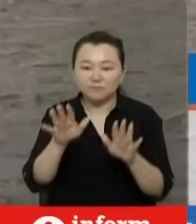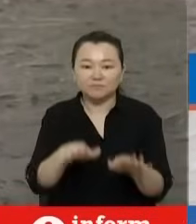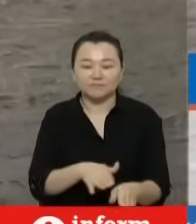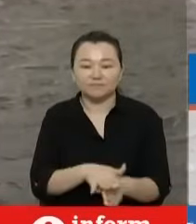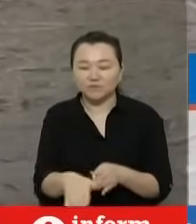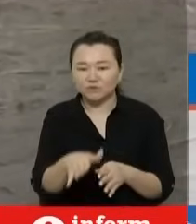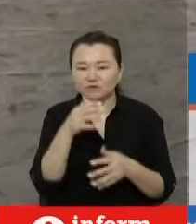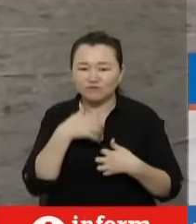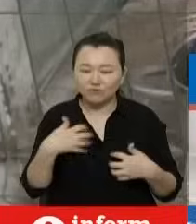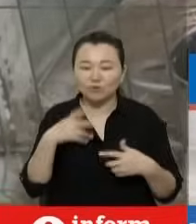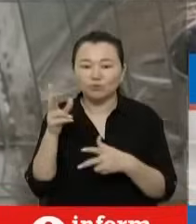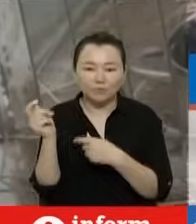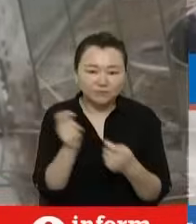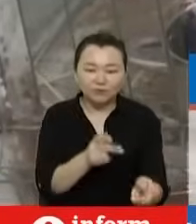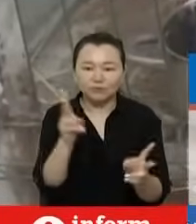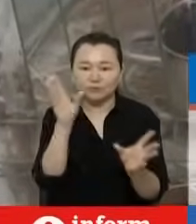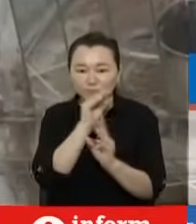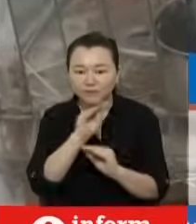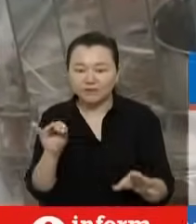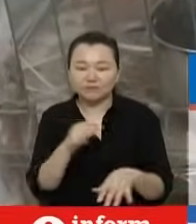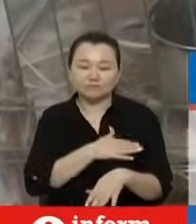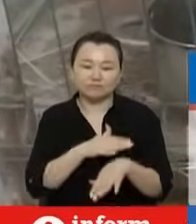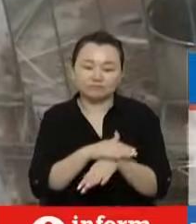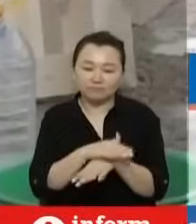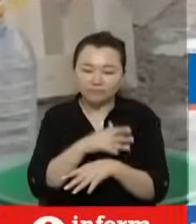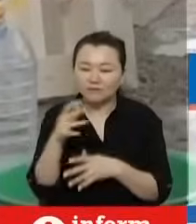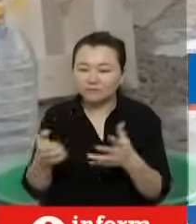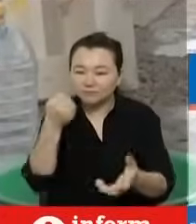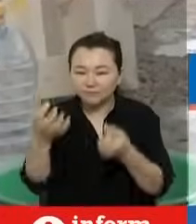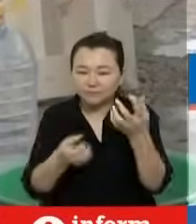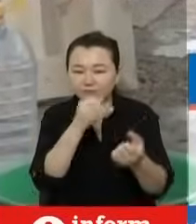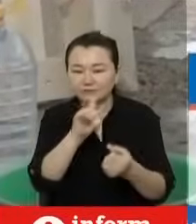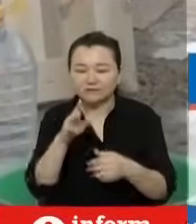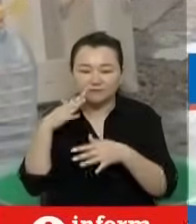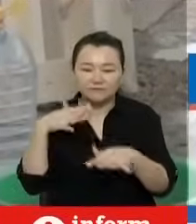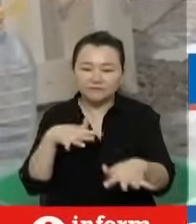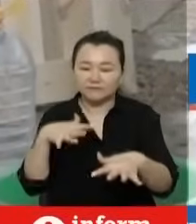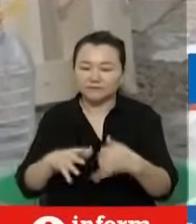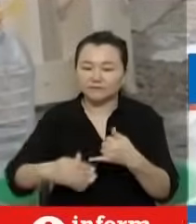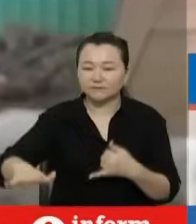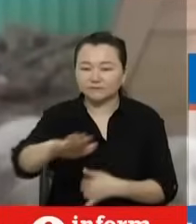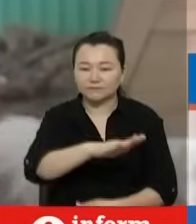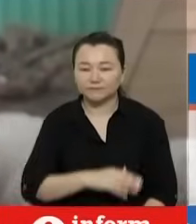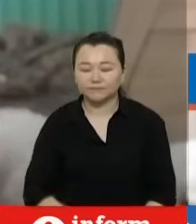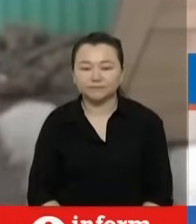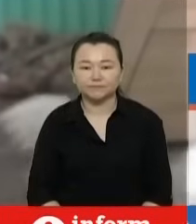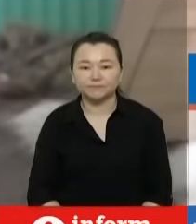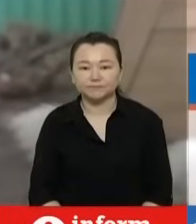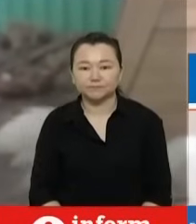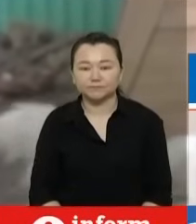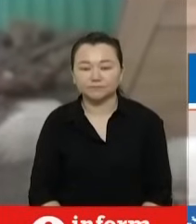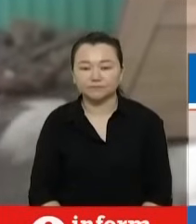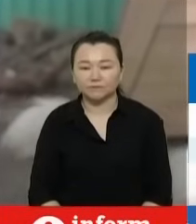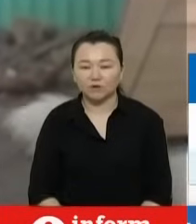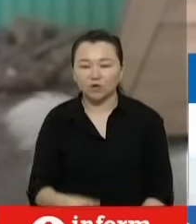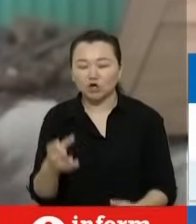приводил животных сам, кто-то не успел. И уже волонтеры вызволяли питомцев из затопленных дворов и домов. Кусали нас,